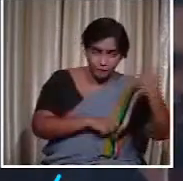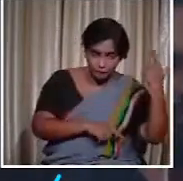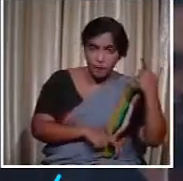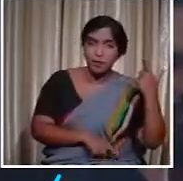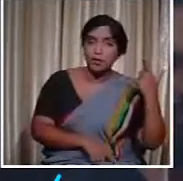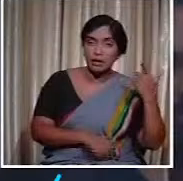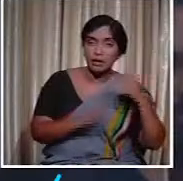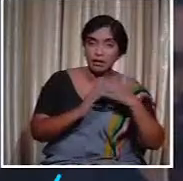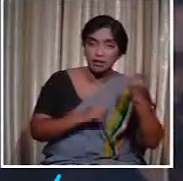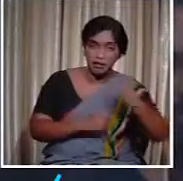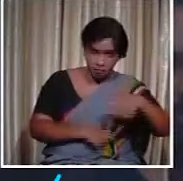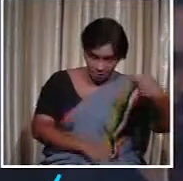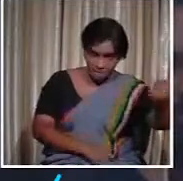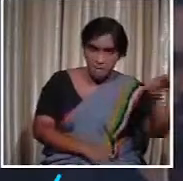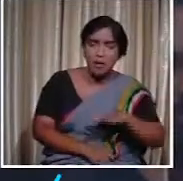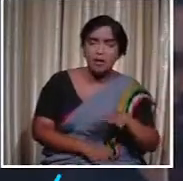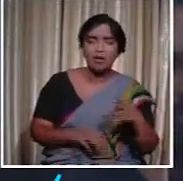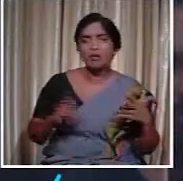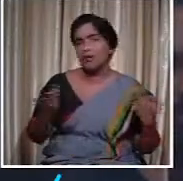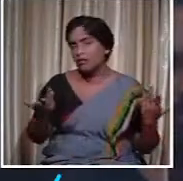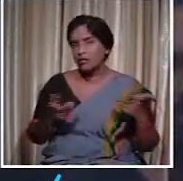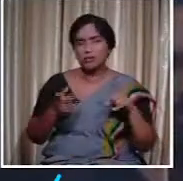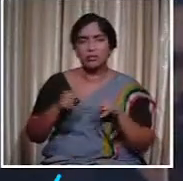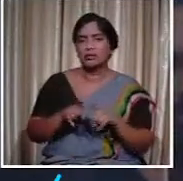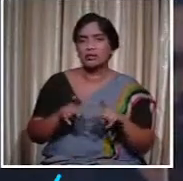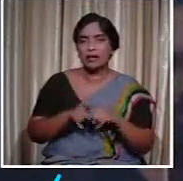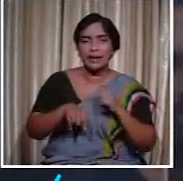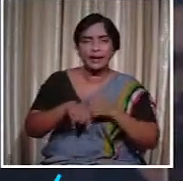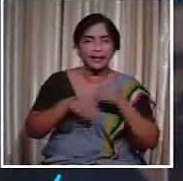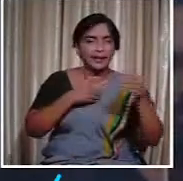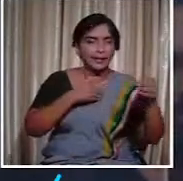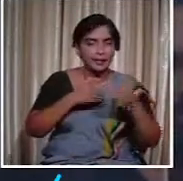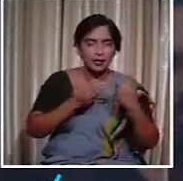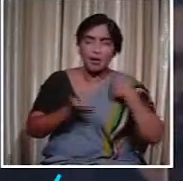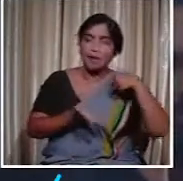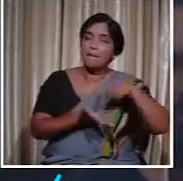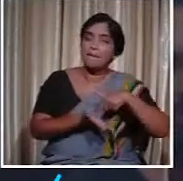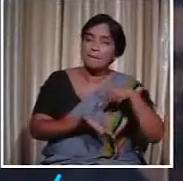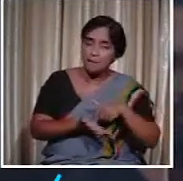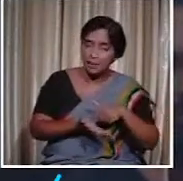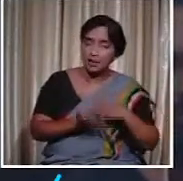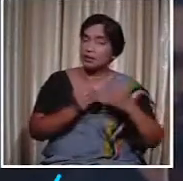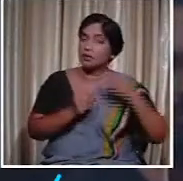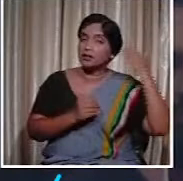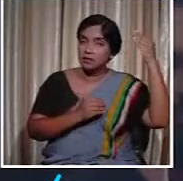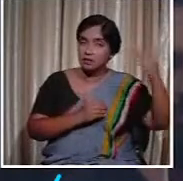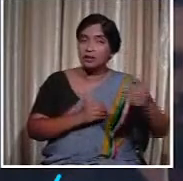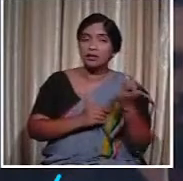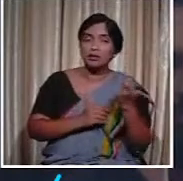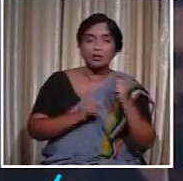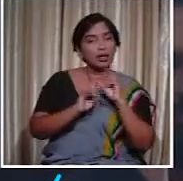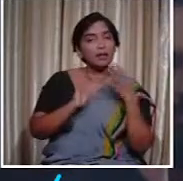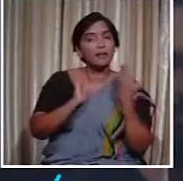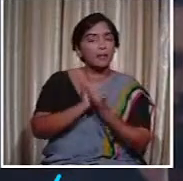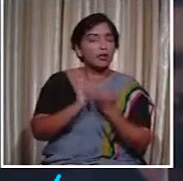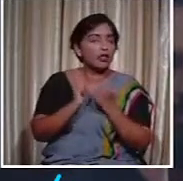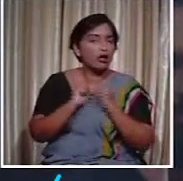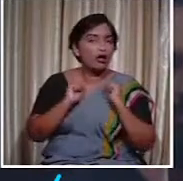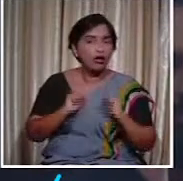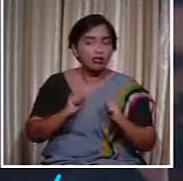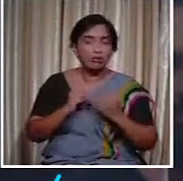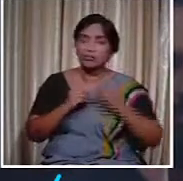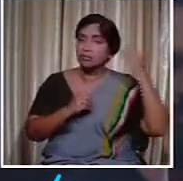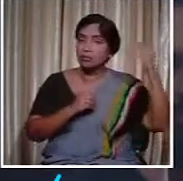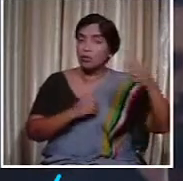මේ බඩු ගන්නවද එහෙම නැත්නම් ඔබතුමාලා කෙටි කාලීන මැදි කාලීන දීර්ඝ කාලීන ආර්ථික ප්‍රතිපත්තිය මොකද්ද තව